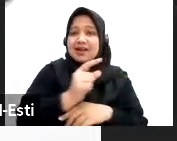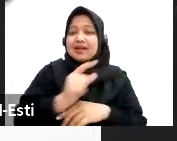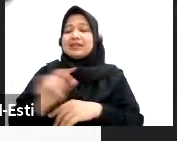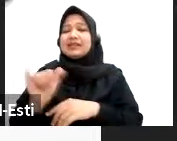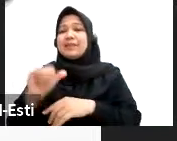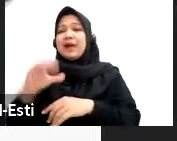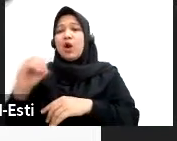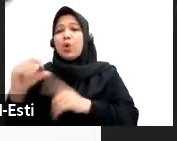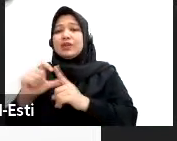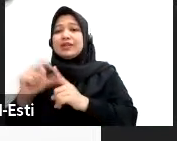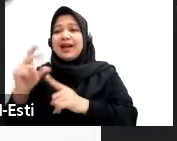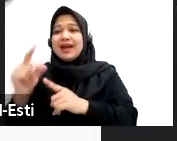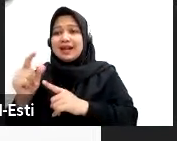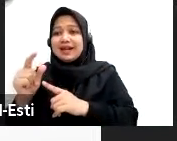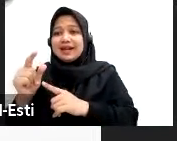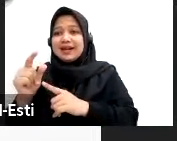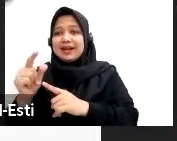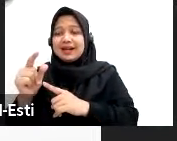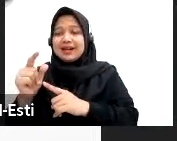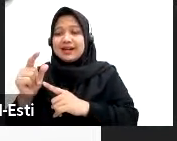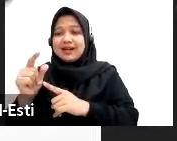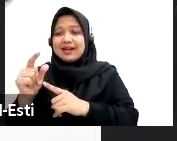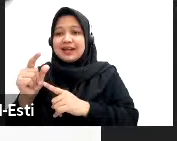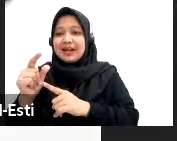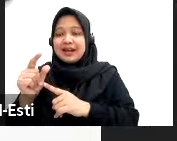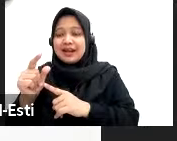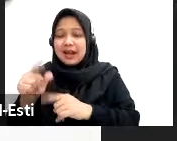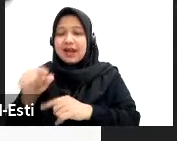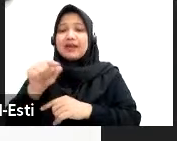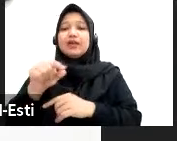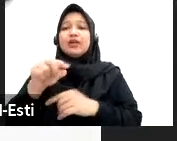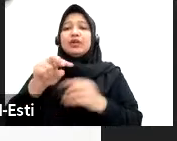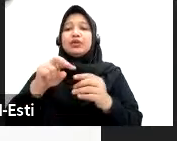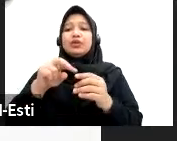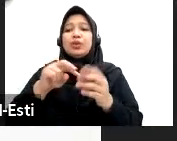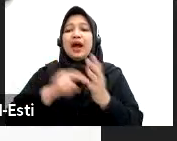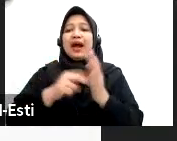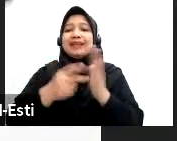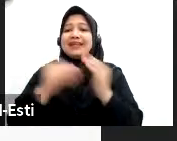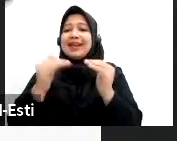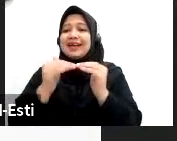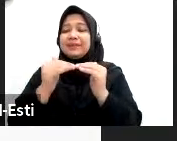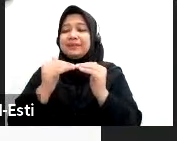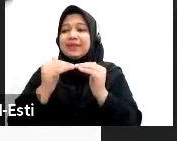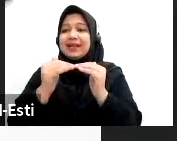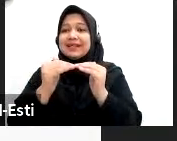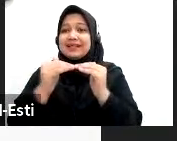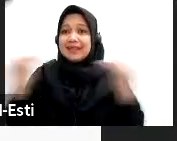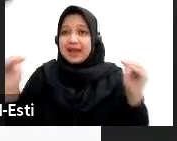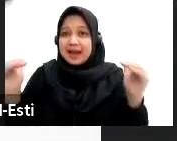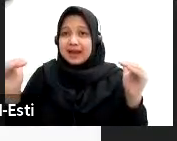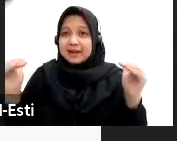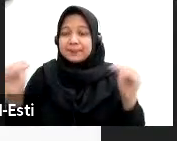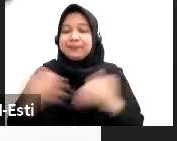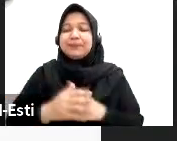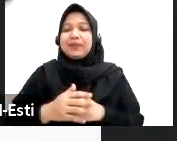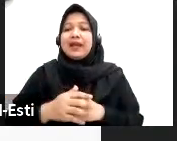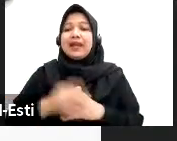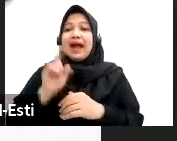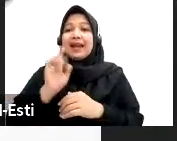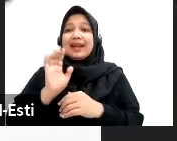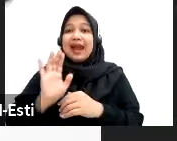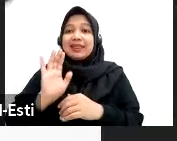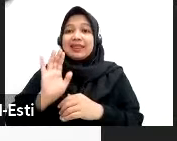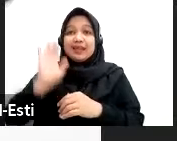Indonesia Nah inilah kesetaraan Artinya bahwa nanti di masa